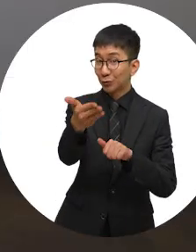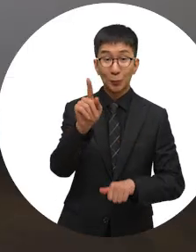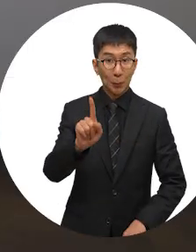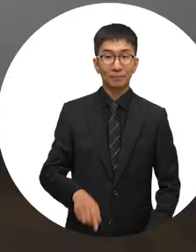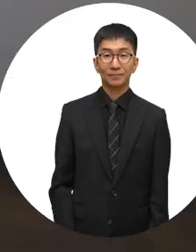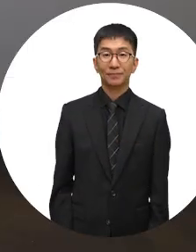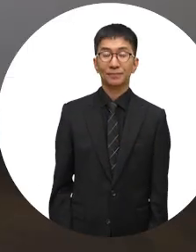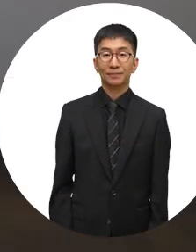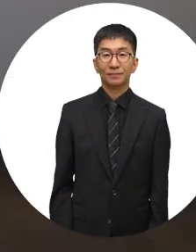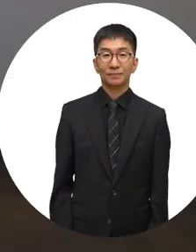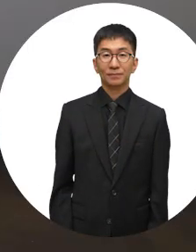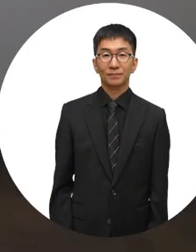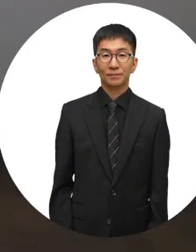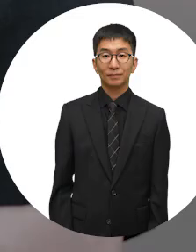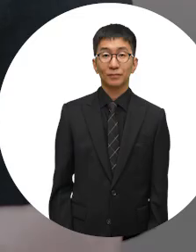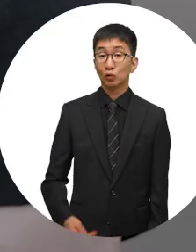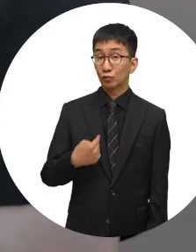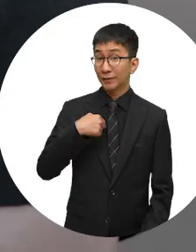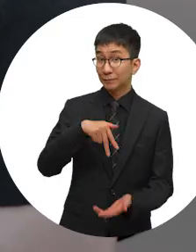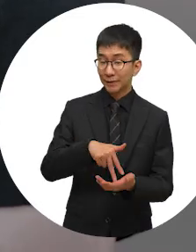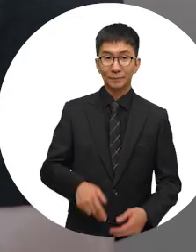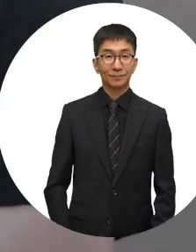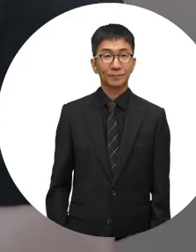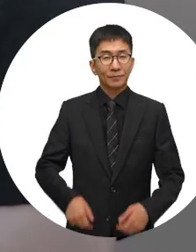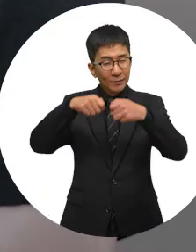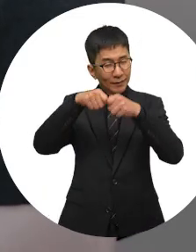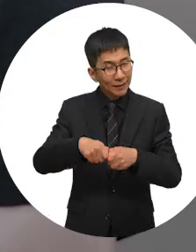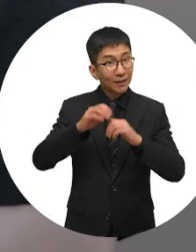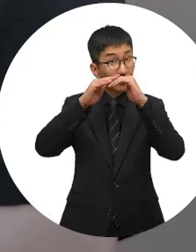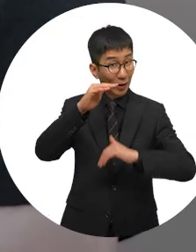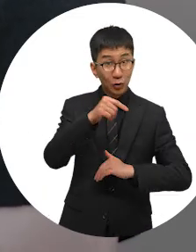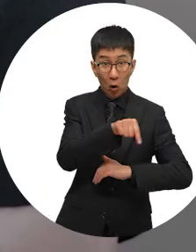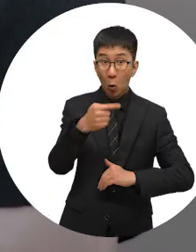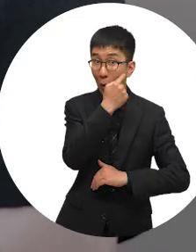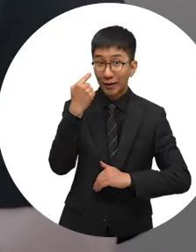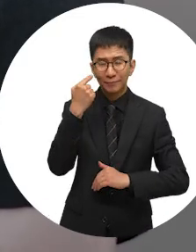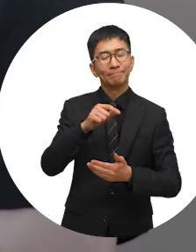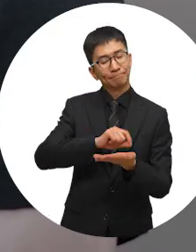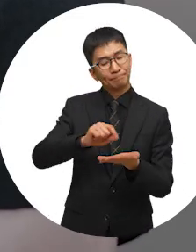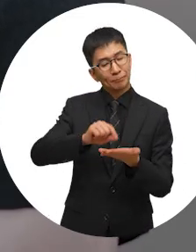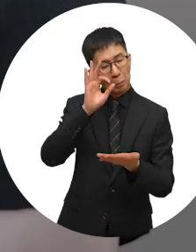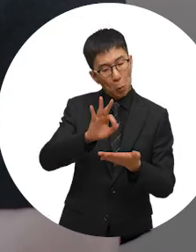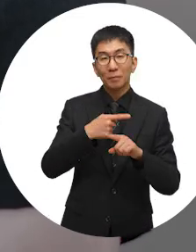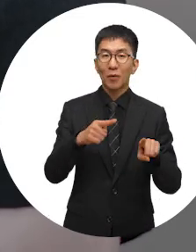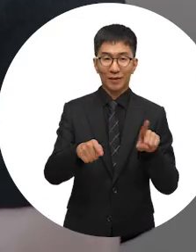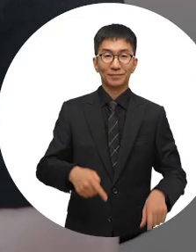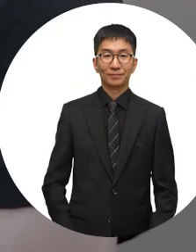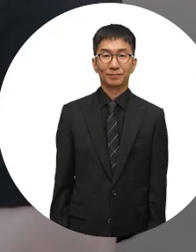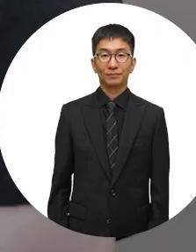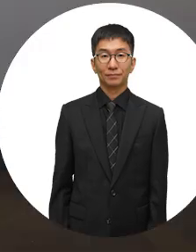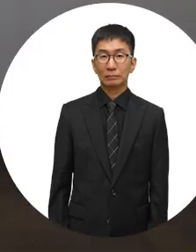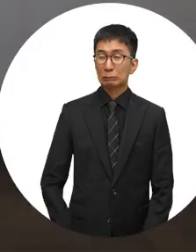학생부 종합전형 팁을 좀 드리고자 합니다. 경기대학교는 무엇보다 구체적인 과정이 확인되는 기록들을 중심으로 평가한다는